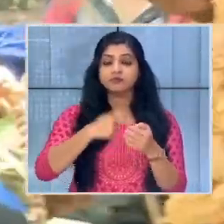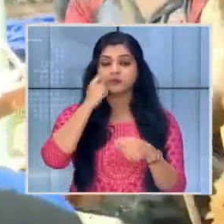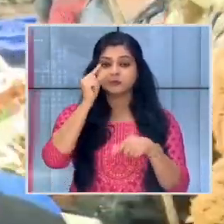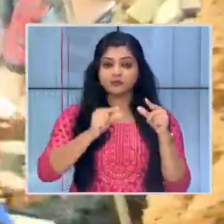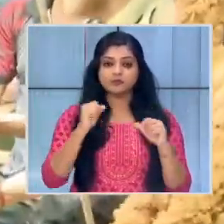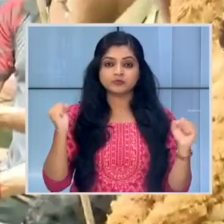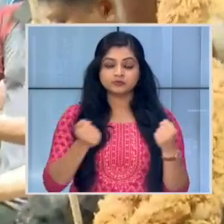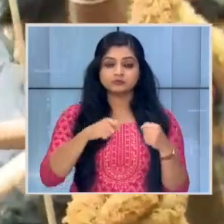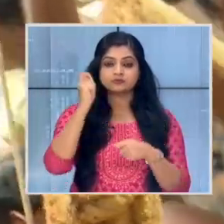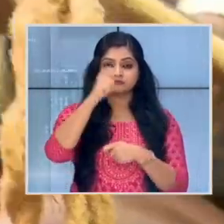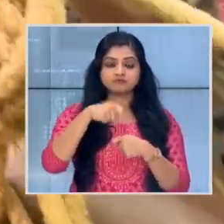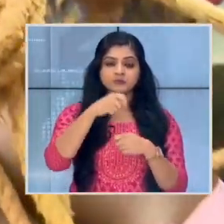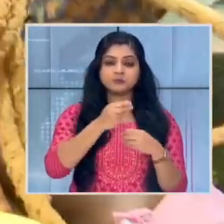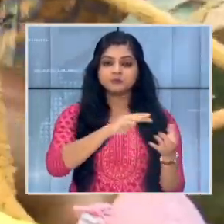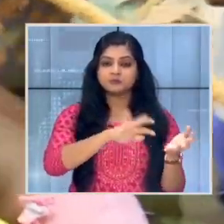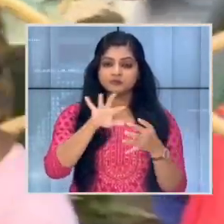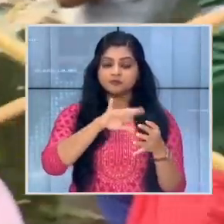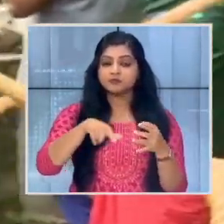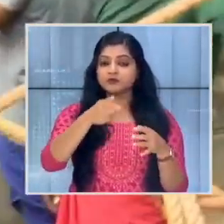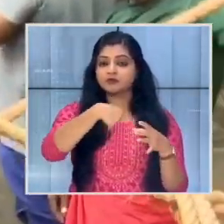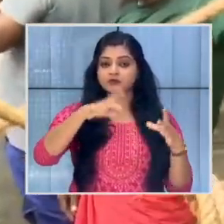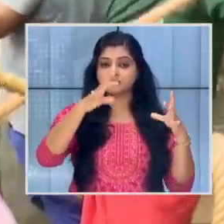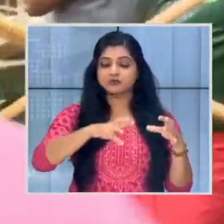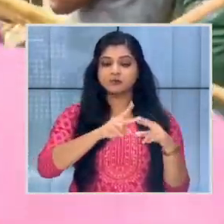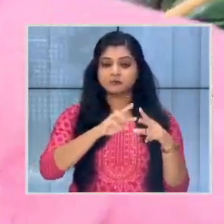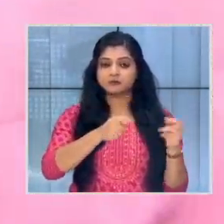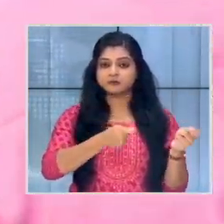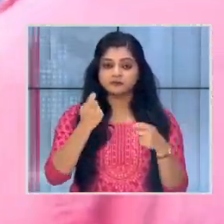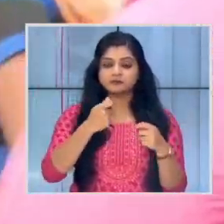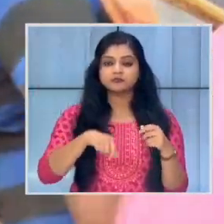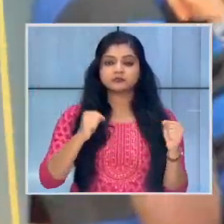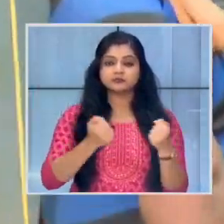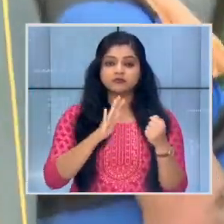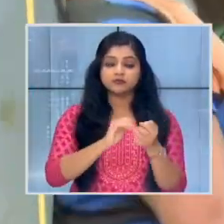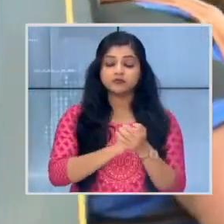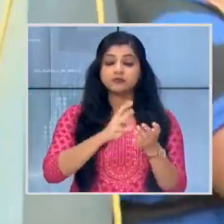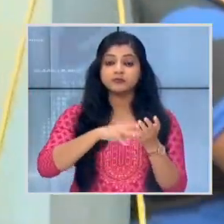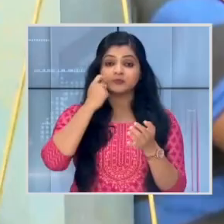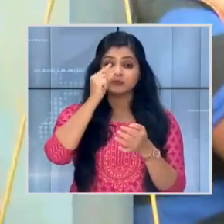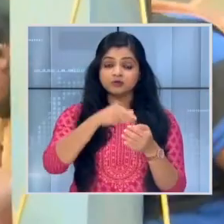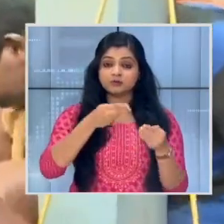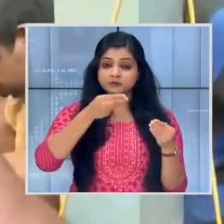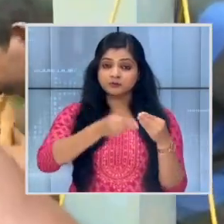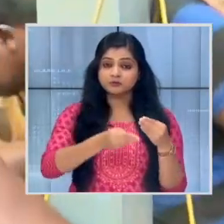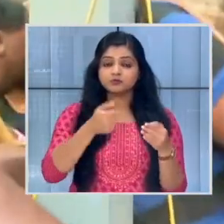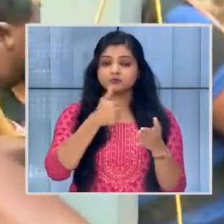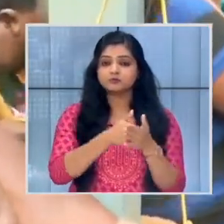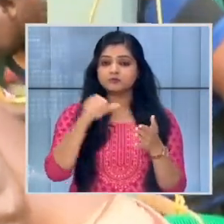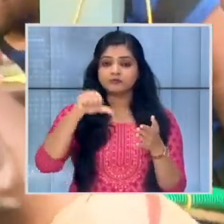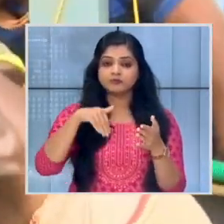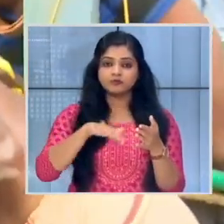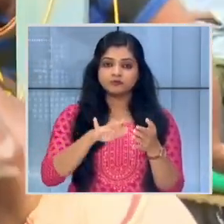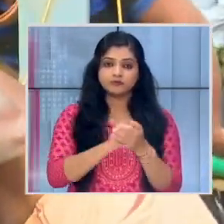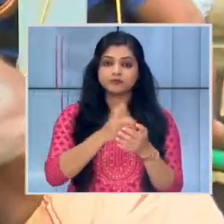നീക്കം ചെയ്ത് റിങ് പൊട്ടിച്ച് ആ നിലയിൽ തന്നെ മഹാരാജനെ പുറത്തെടുക്കേണ്ടതുണ്ട്. മഹാരാജൻ്റെ അടുത്തേക്ക് പോലും ഇതുവരെയും എത്താൻ സാധിച്ചിട്ടില്ല. ഈ റിങ്